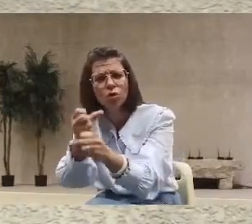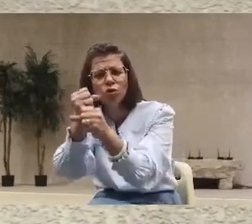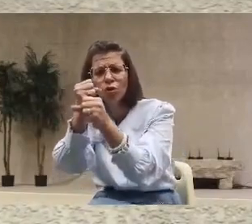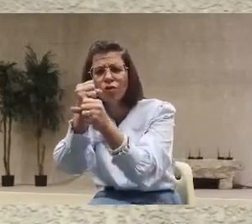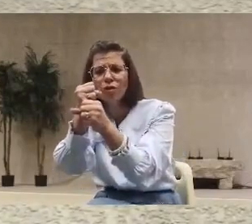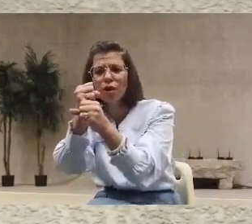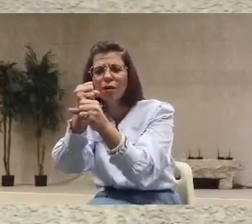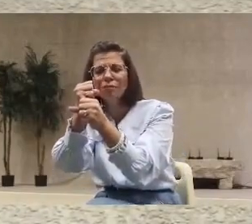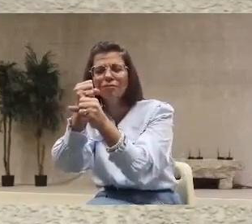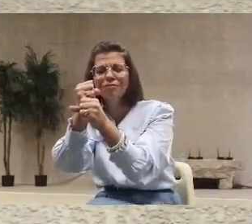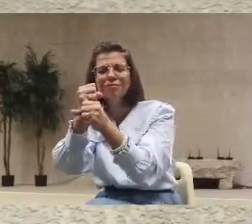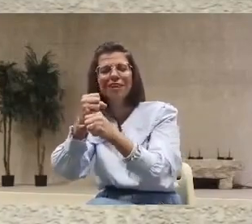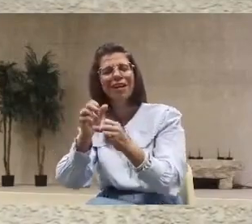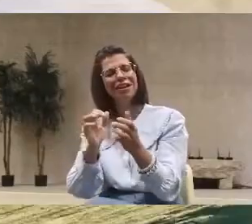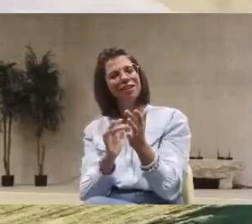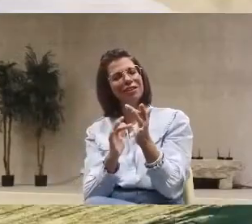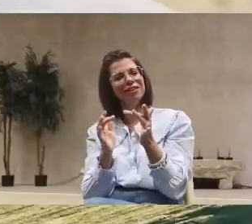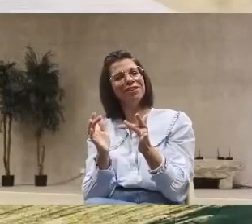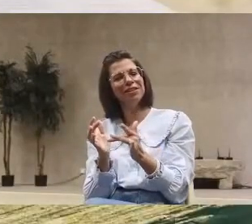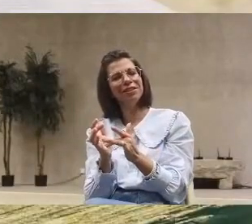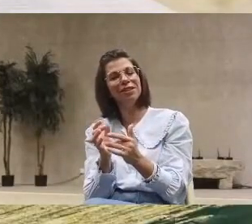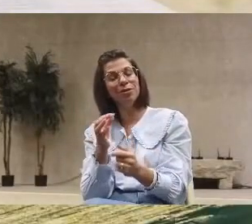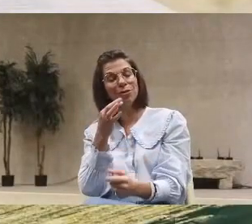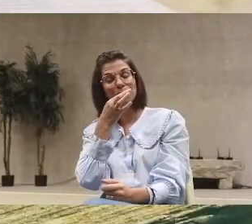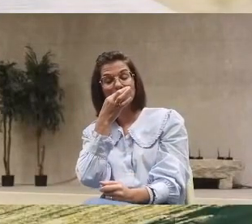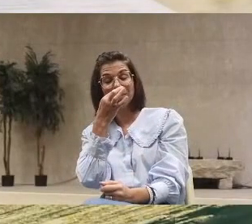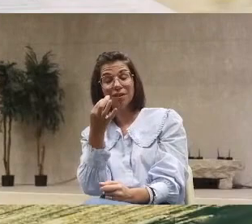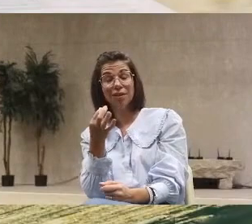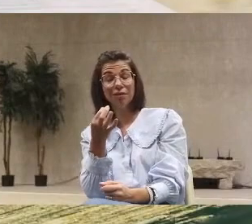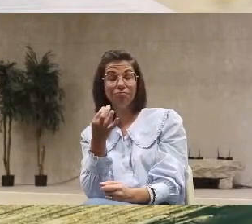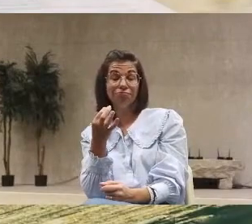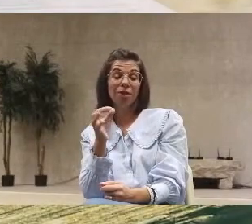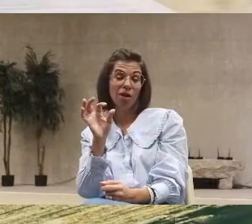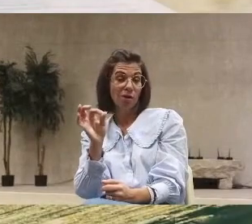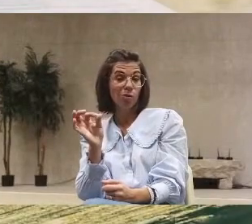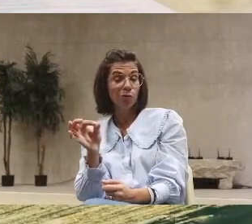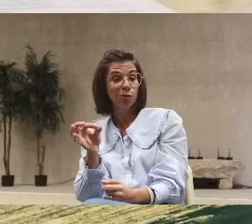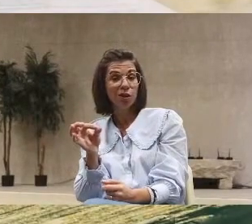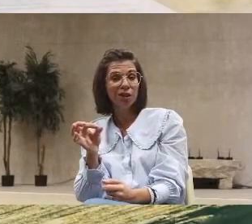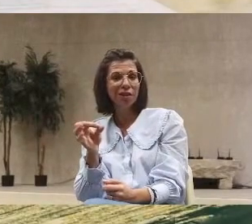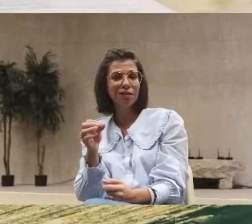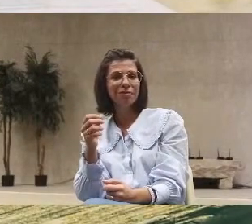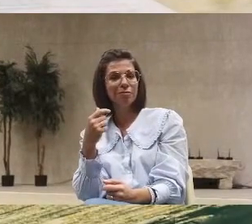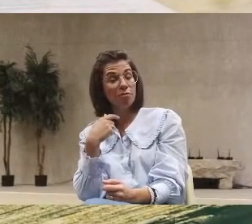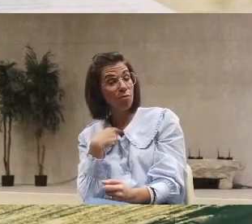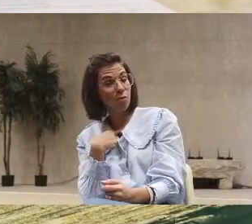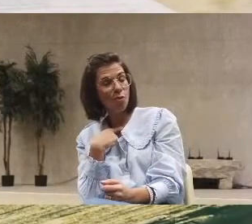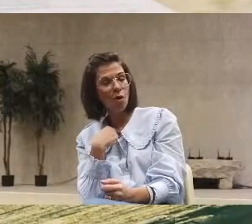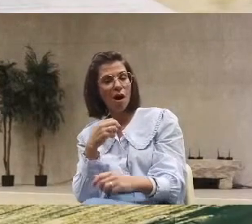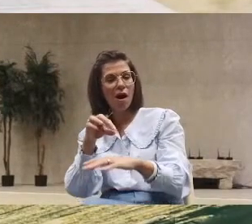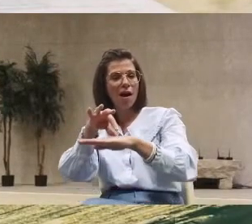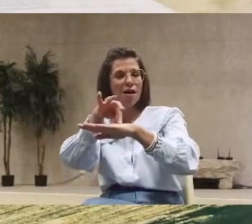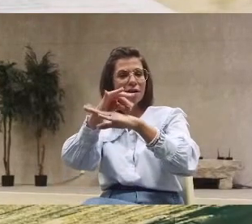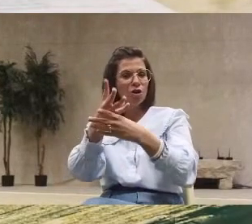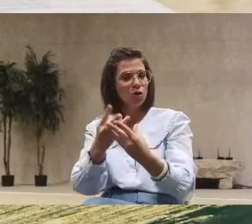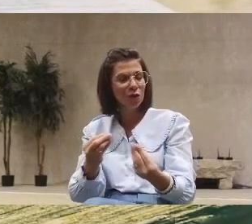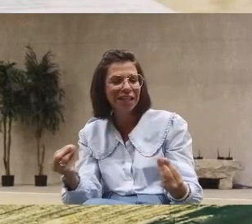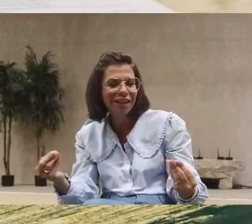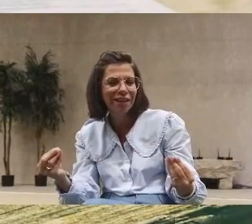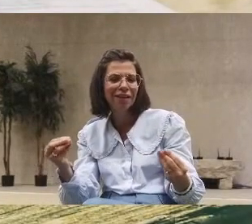Jésus guérit plusieurs malades d'infirmités et d'esprits malins il rendit la vue à plusieurs aveugles